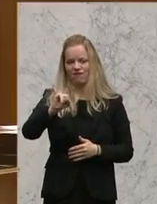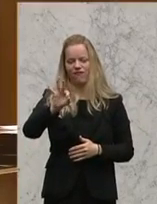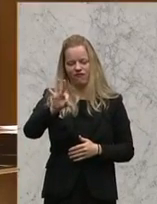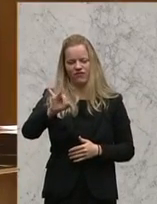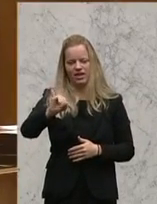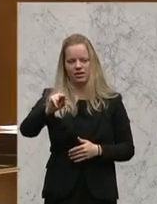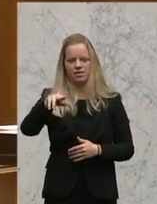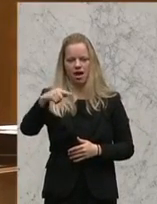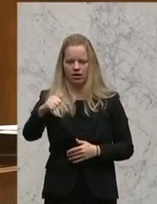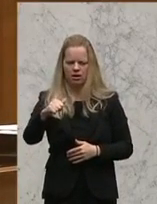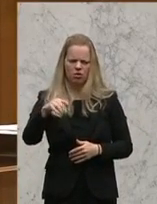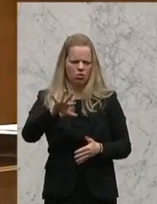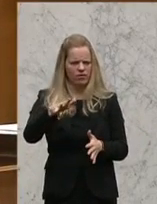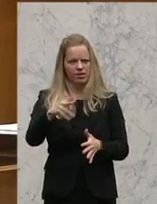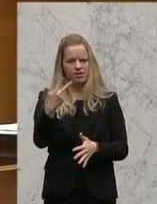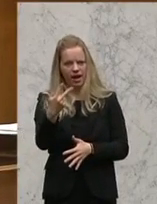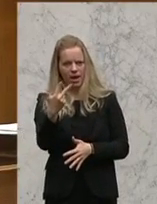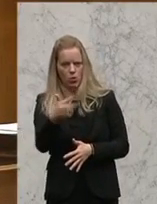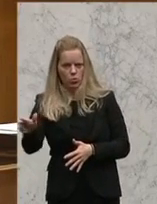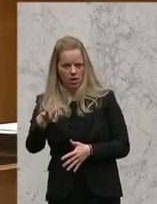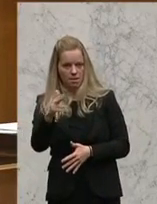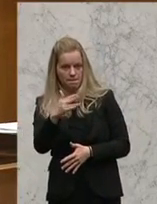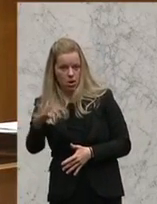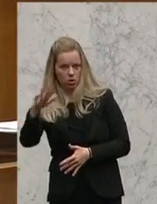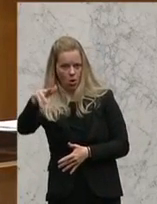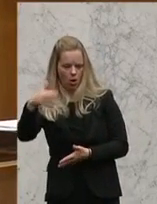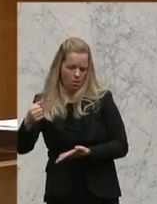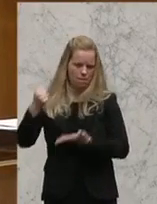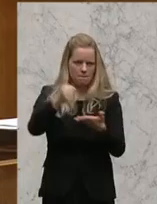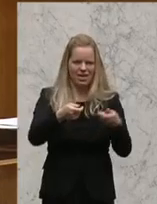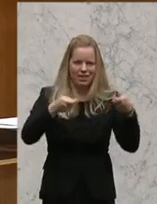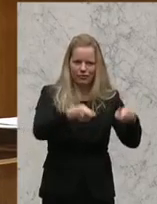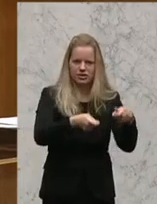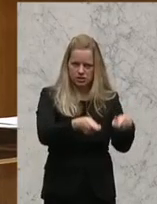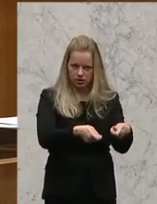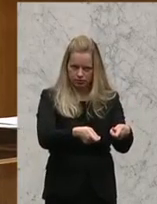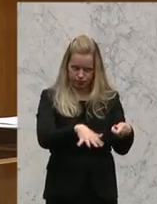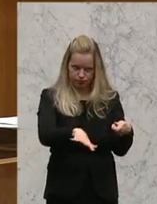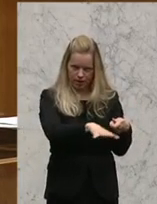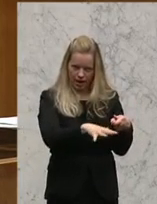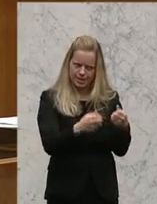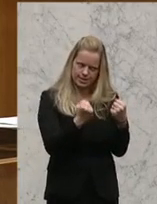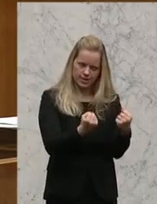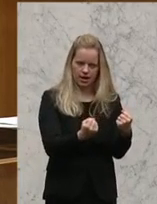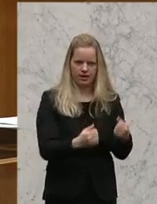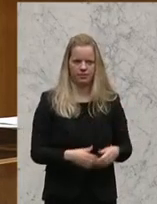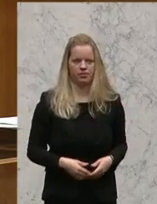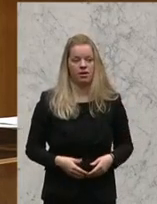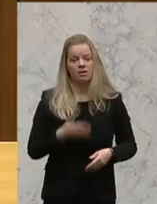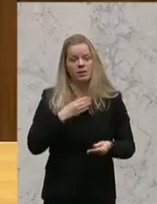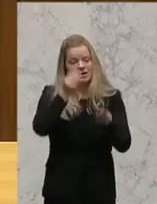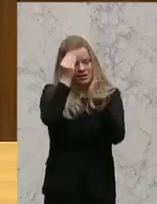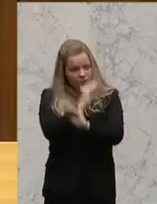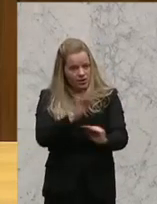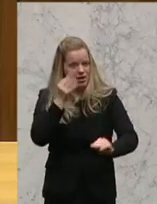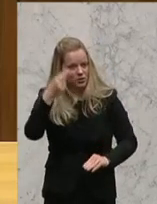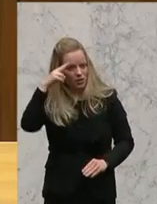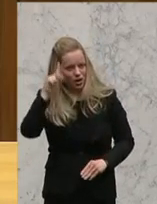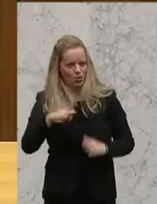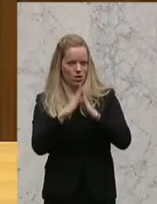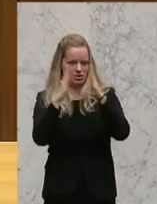knapp 300 Millionen Euro. Sehr geehrte Damen und Herren, Hohes Haus,